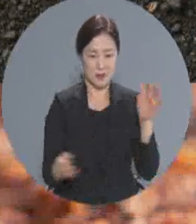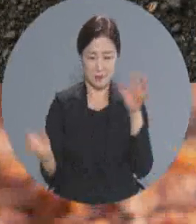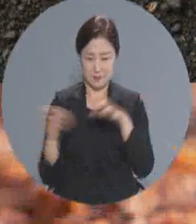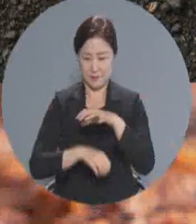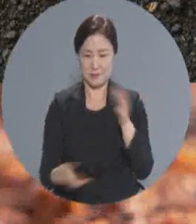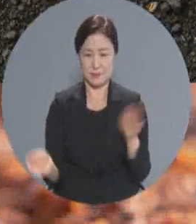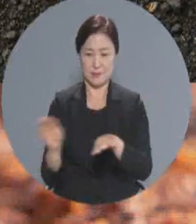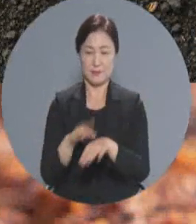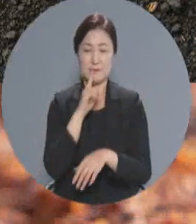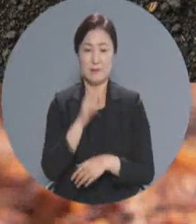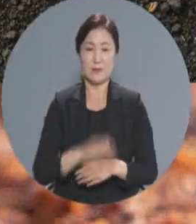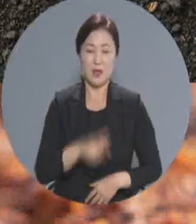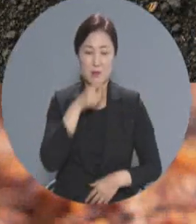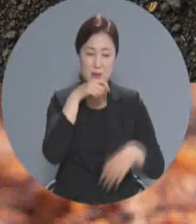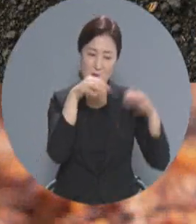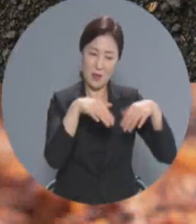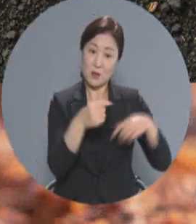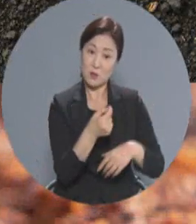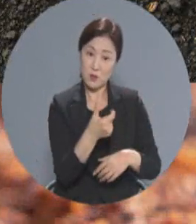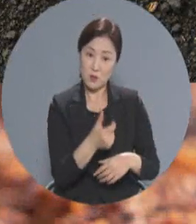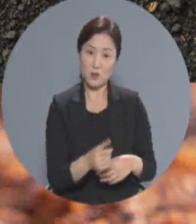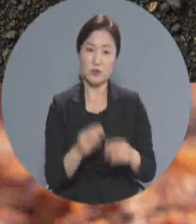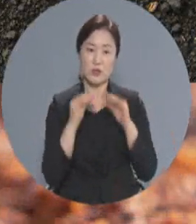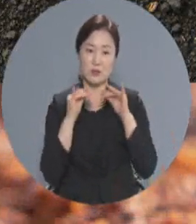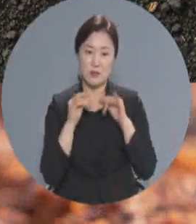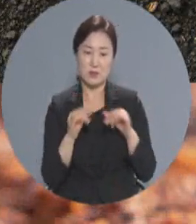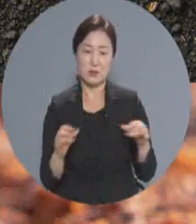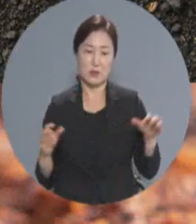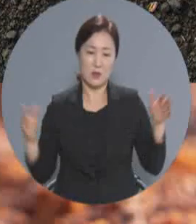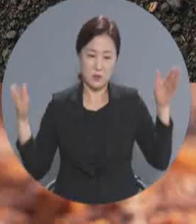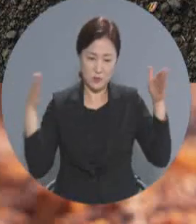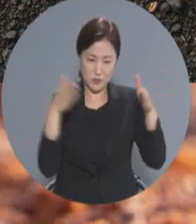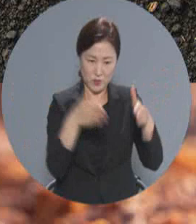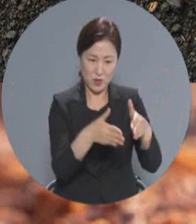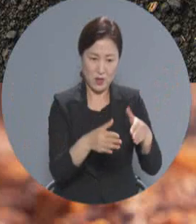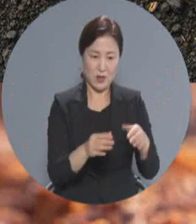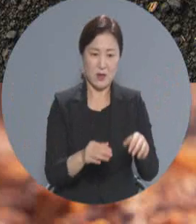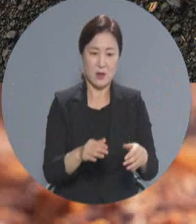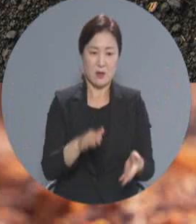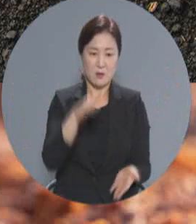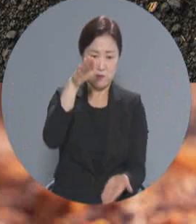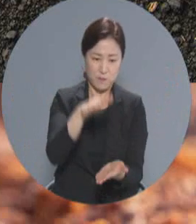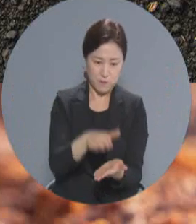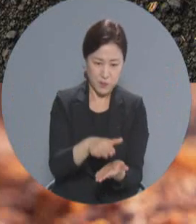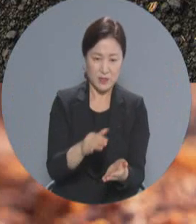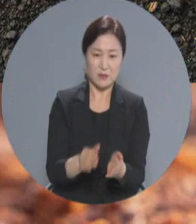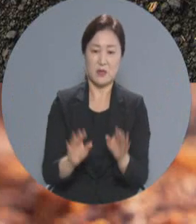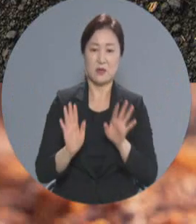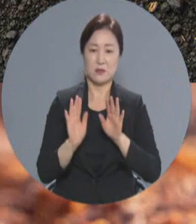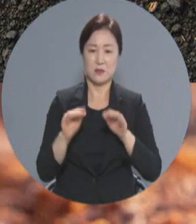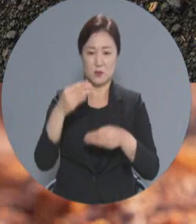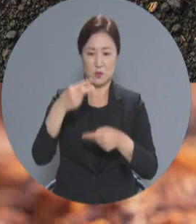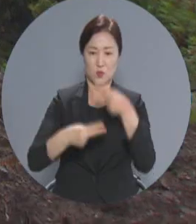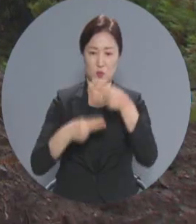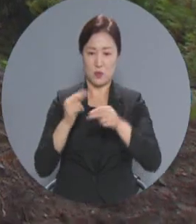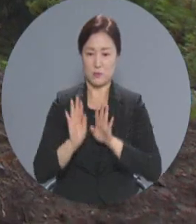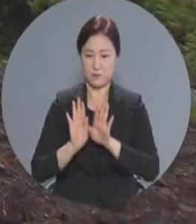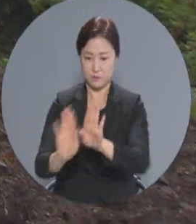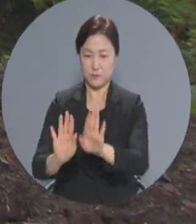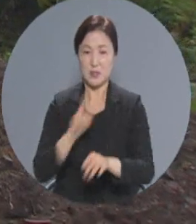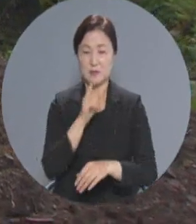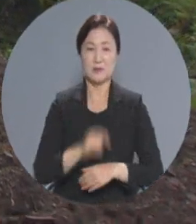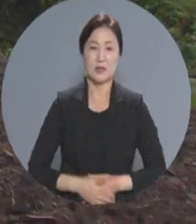빗물이 상대적으로 강도가 약한 매립토를 통해 몰리면서 압력이 증가해 석축이 붕괴된 것으로 보는 겁니다.